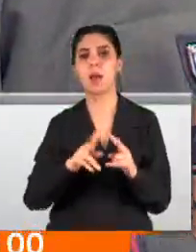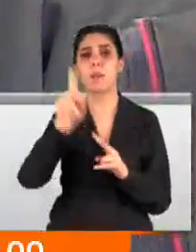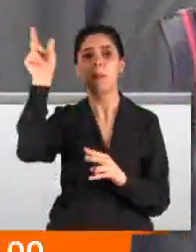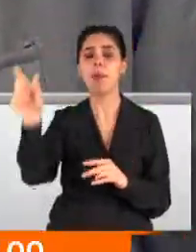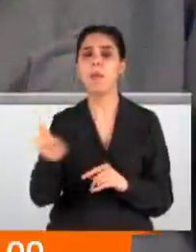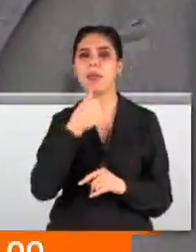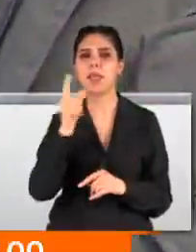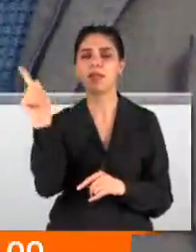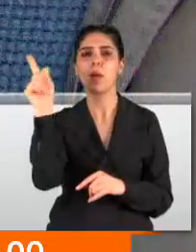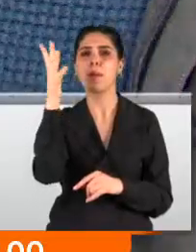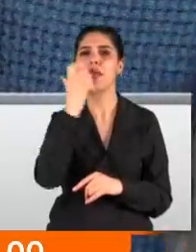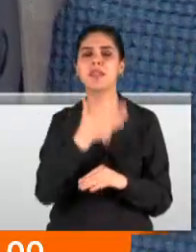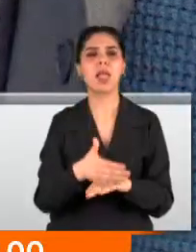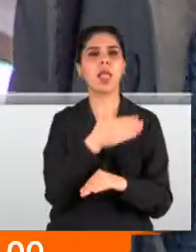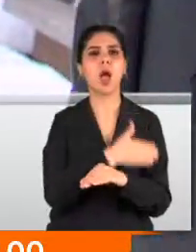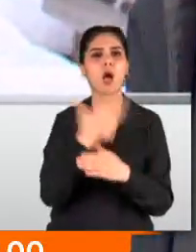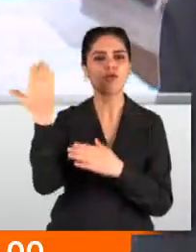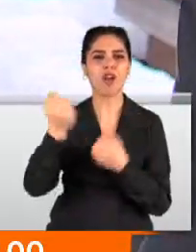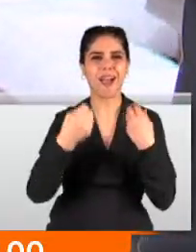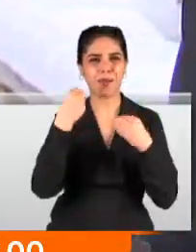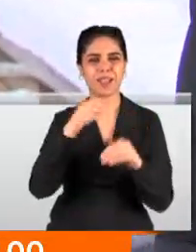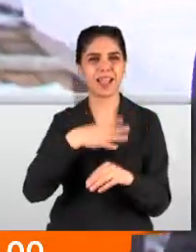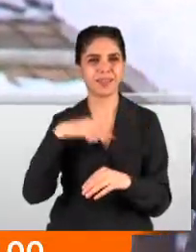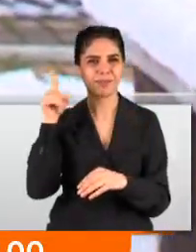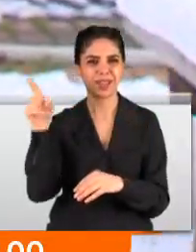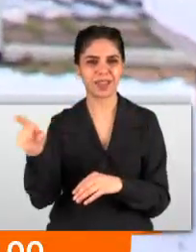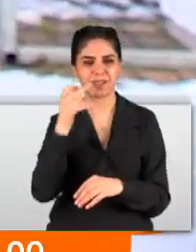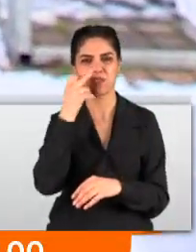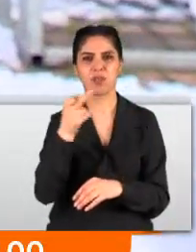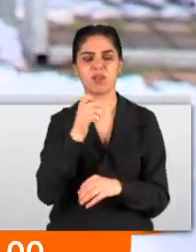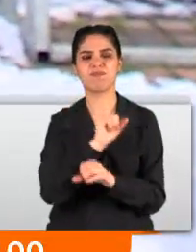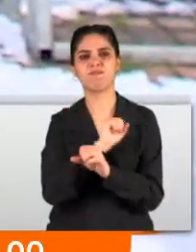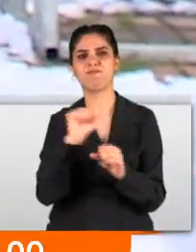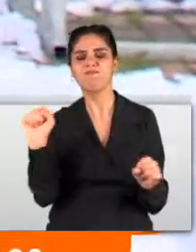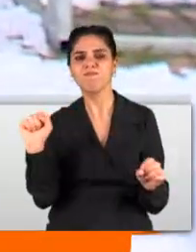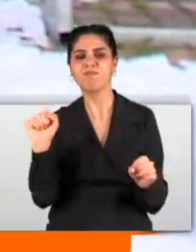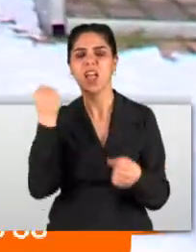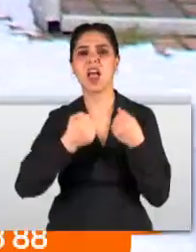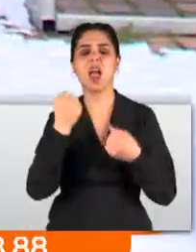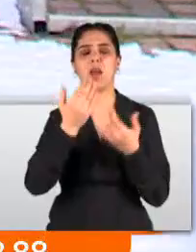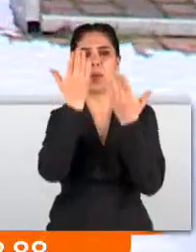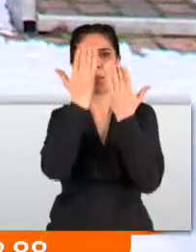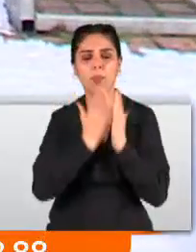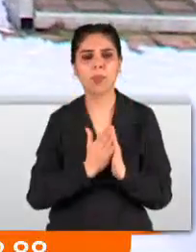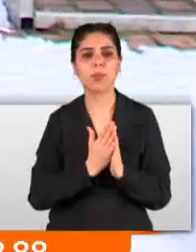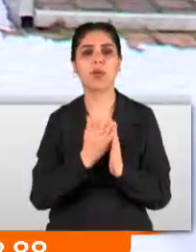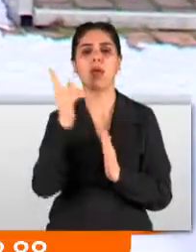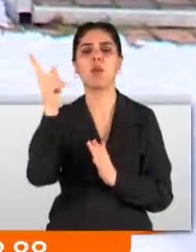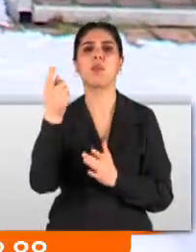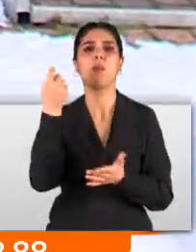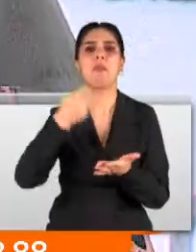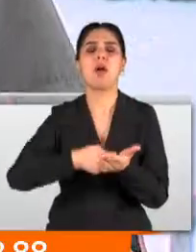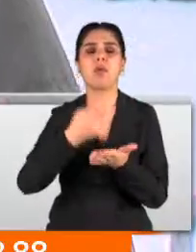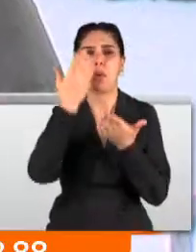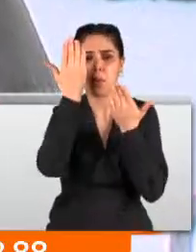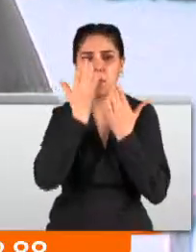Benli bundan 5 yıl önce aracını satmak isterken dolandırıldı. Aracı gitti. Hesabına da tek bir kuruş